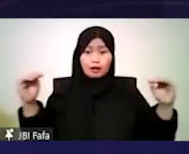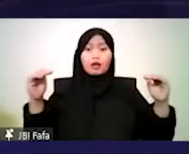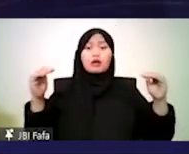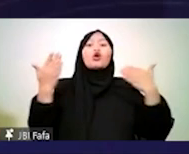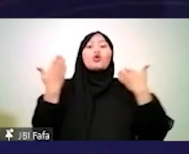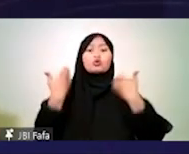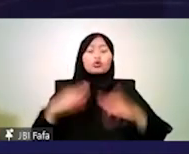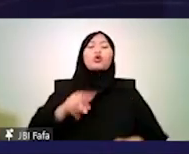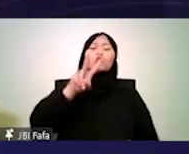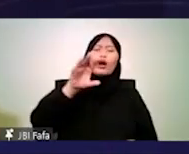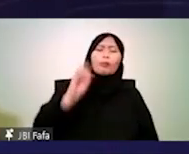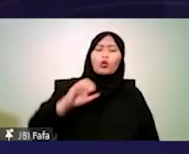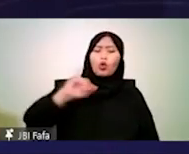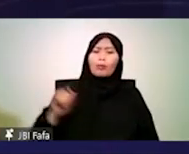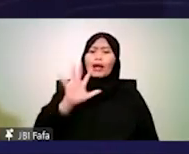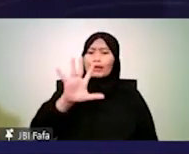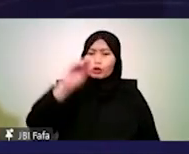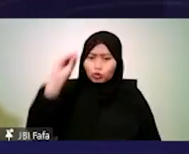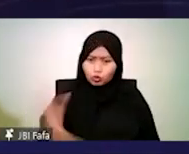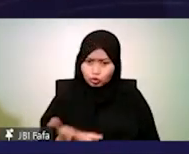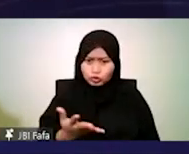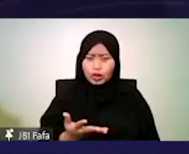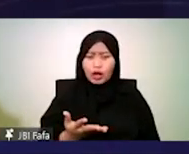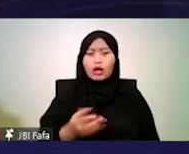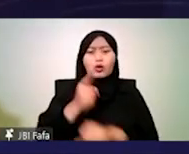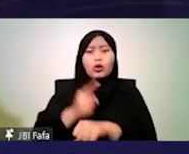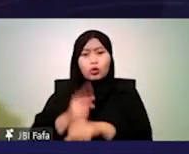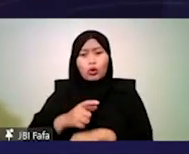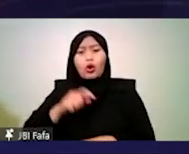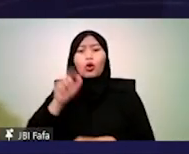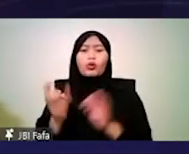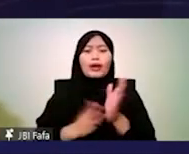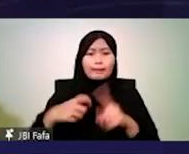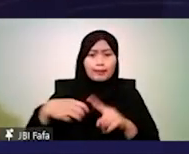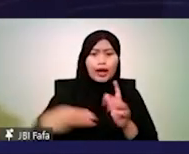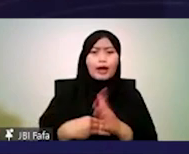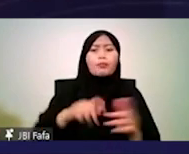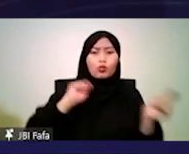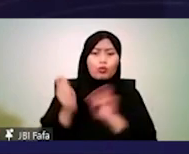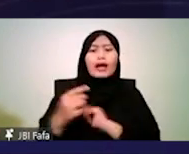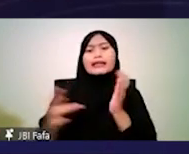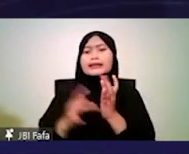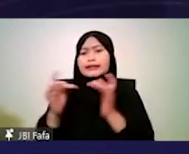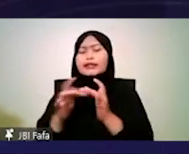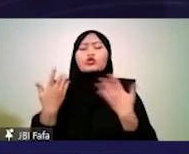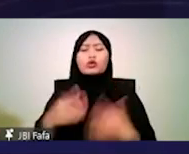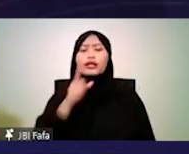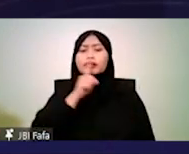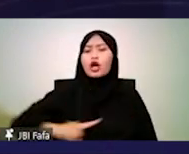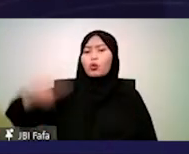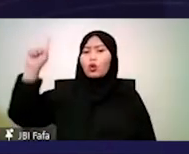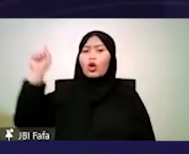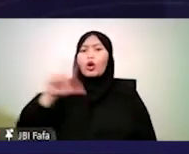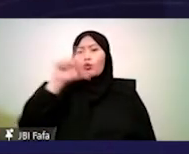20,5 juta merchant sebagian besar adalah UMKM sudah kita digital kan Insyaallah November desa